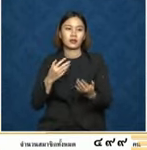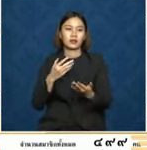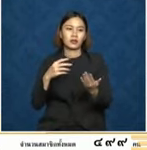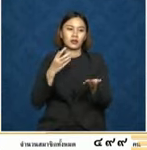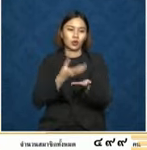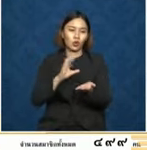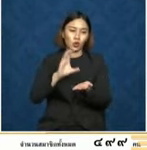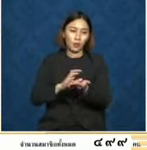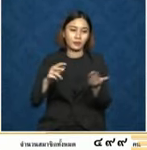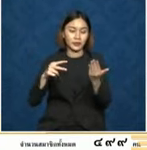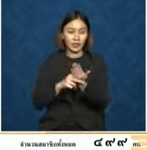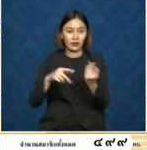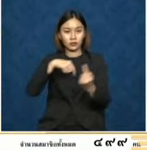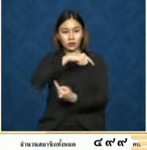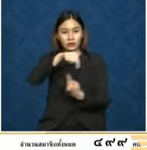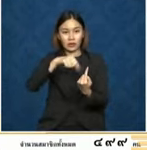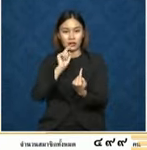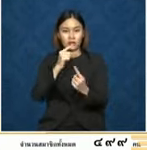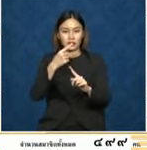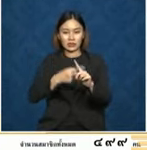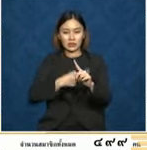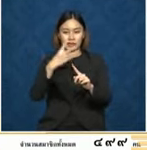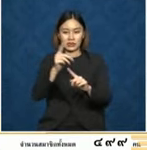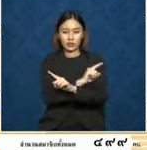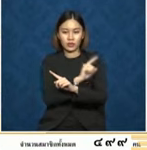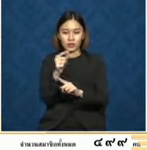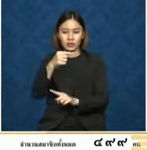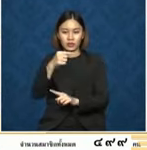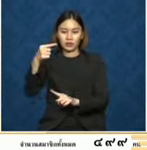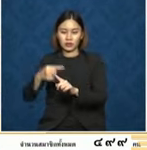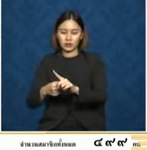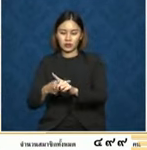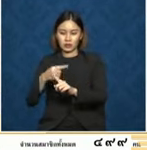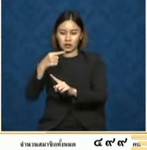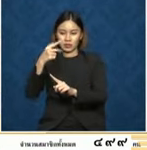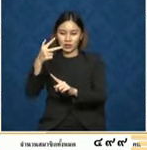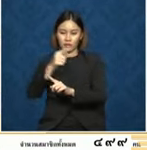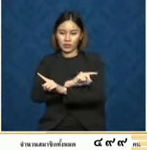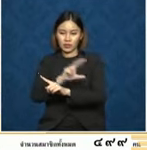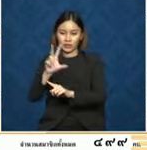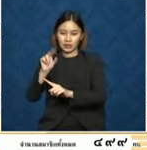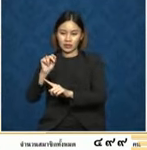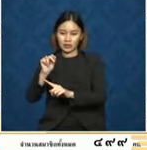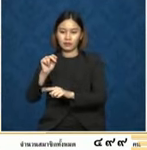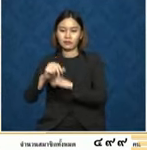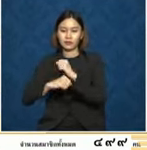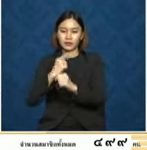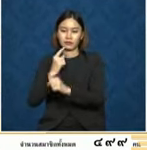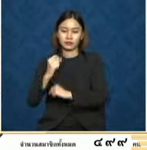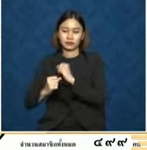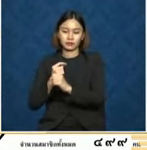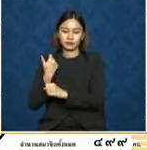ในรอบวันที่1เมษายนถึง30มีนาคมของทุกปีครับซึ่งก็มีเหตุผลในการ